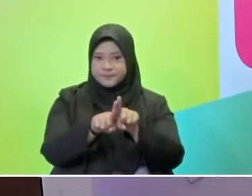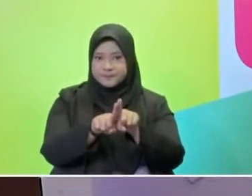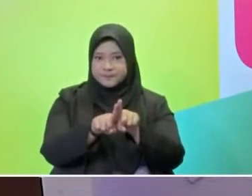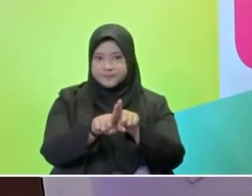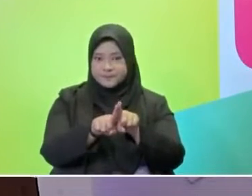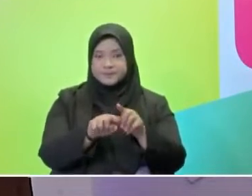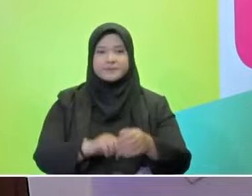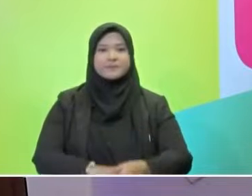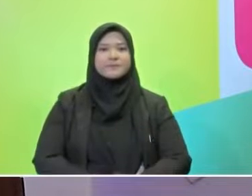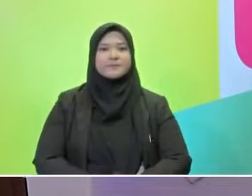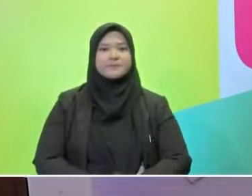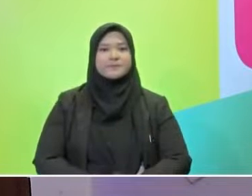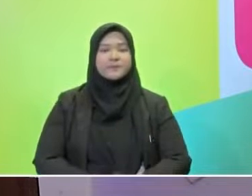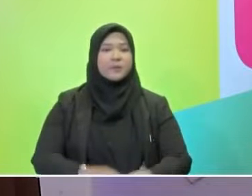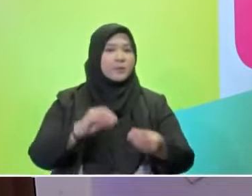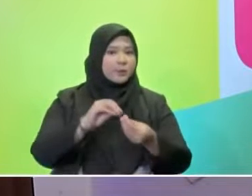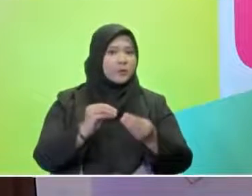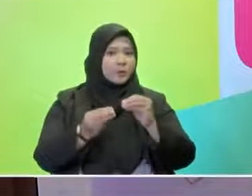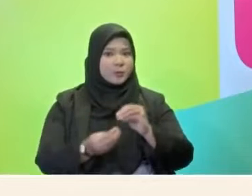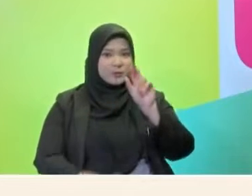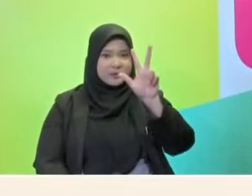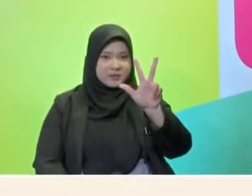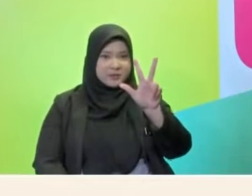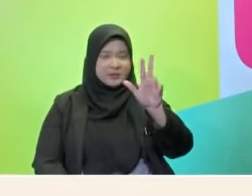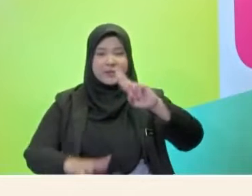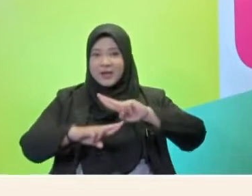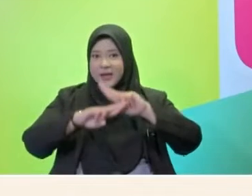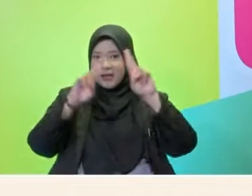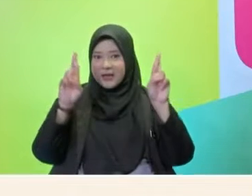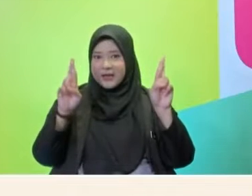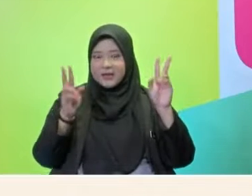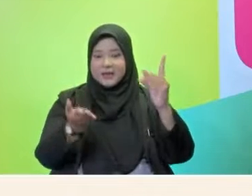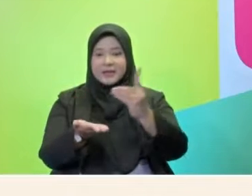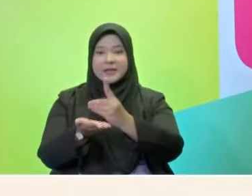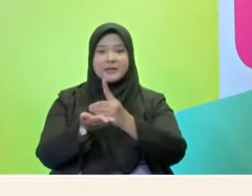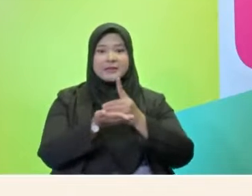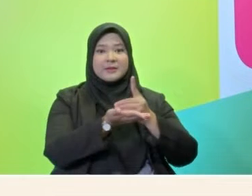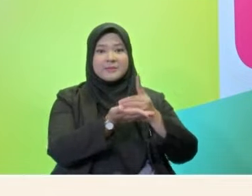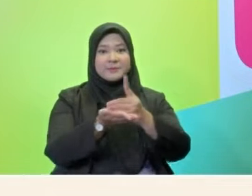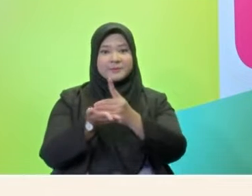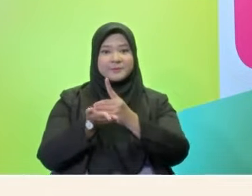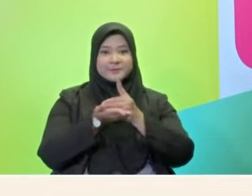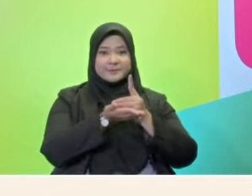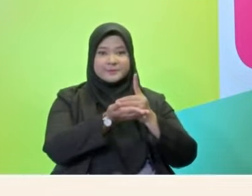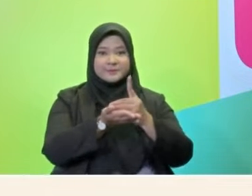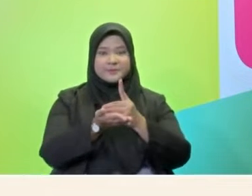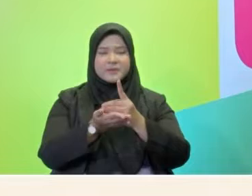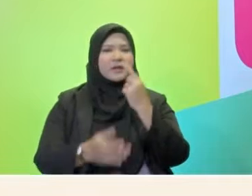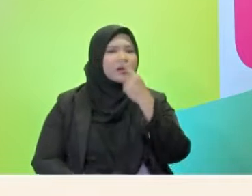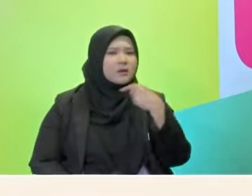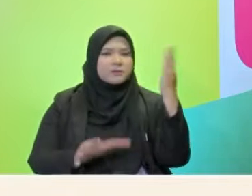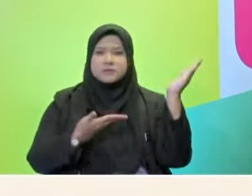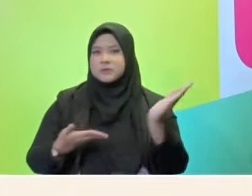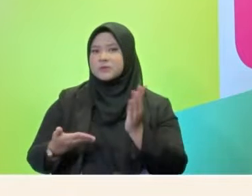yang ketiga yang utama di Malaysia adalah Deepawali. Okey. Dan dia disambut pada